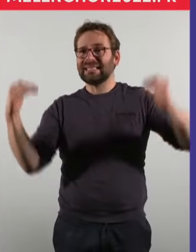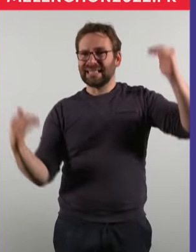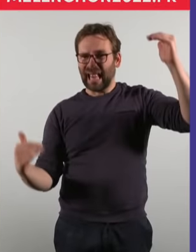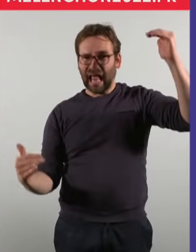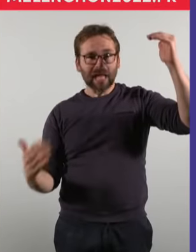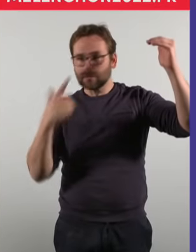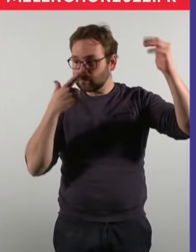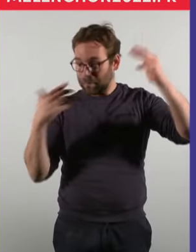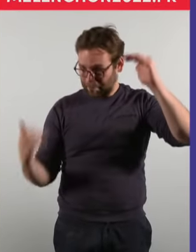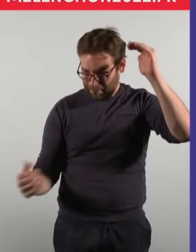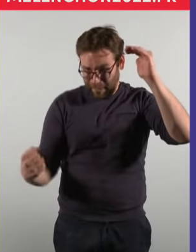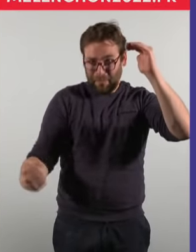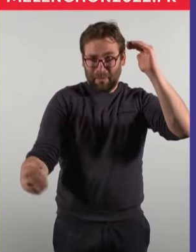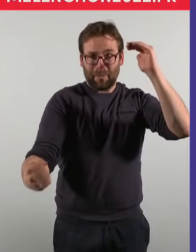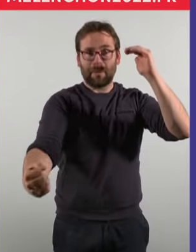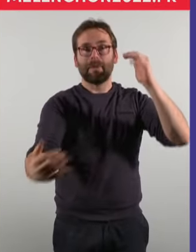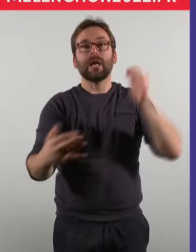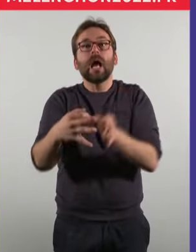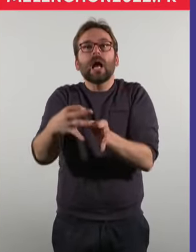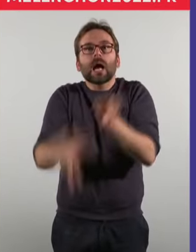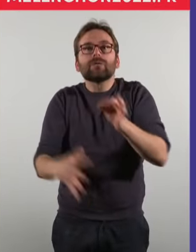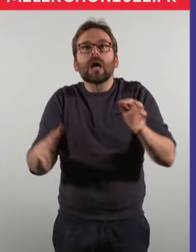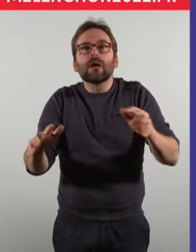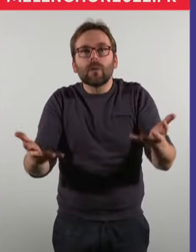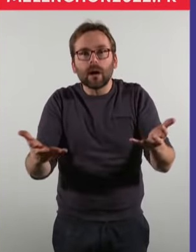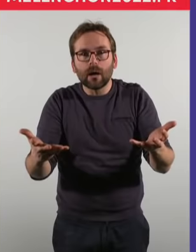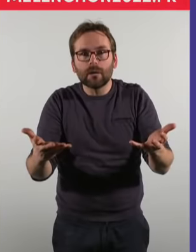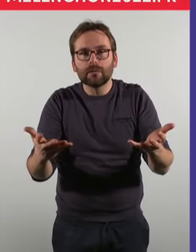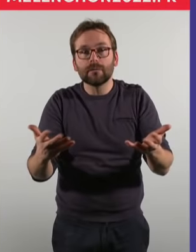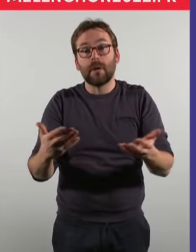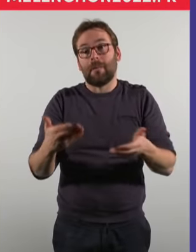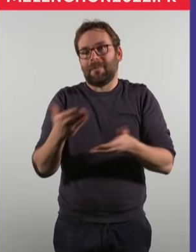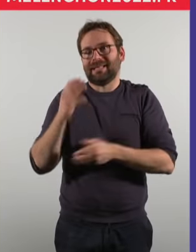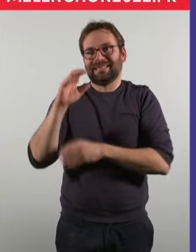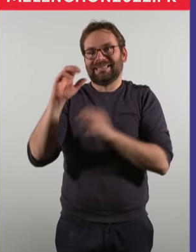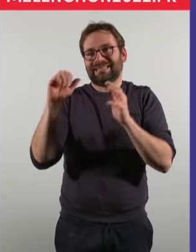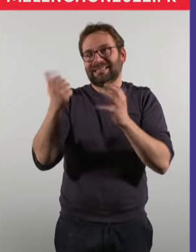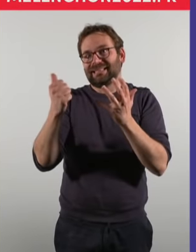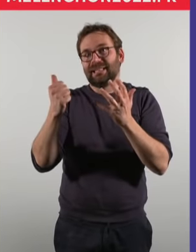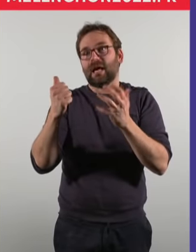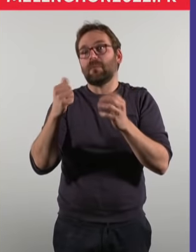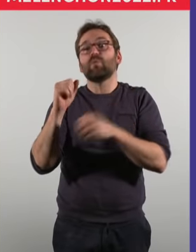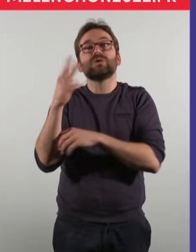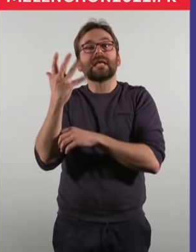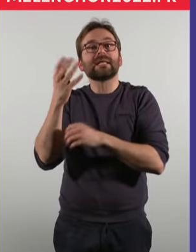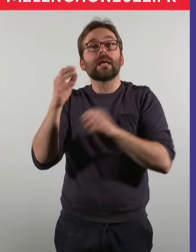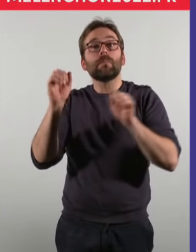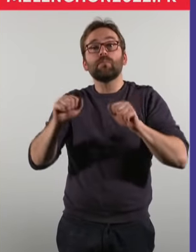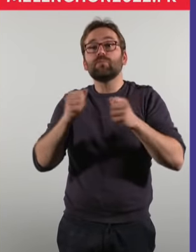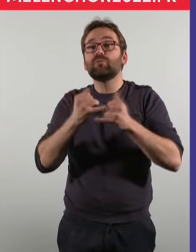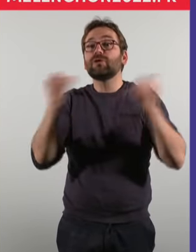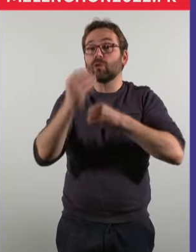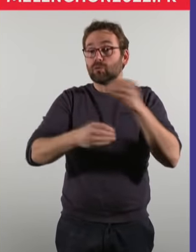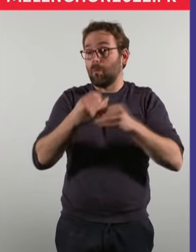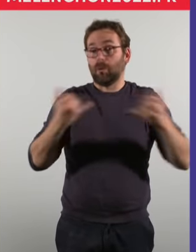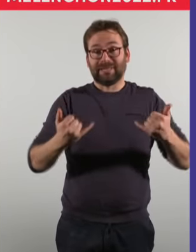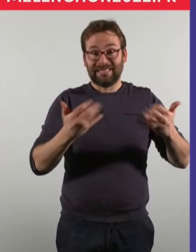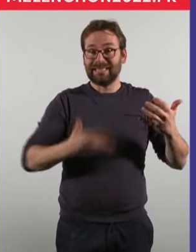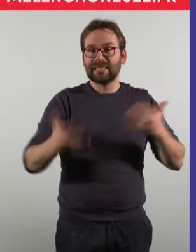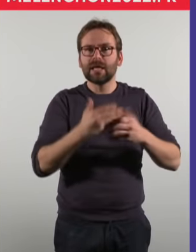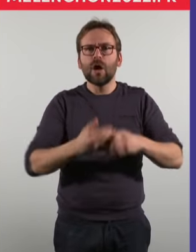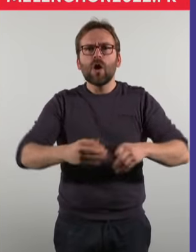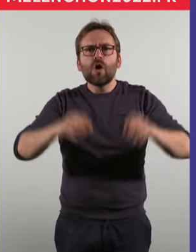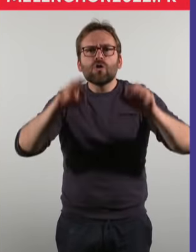se creusent et qui produisent comme résultat que dans la 6e ou la 5e puissance du monde, il y a